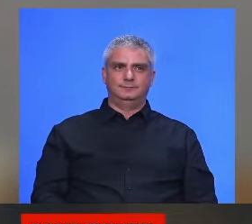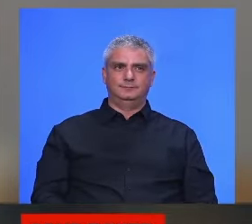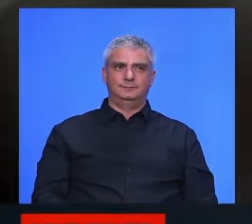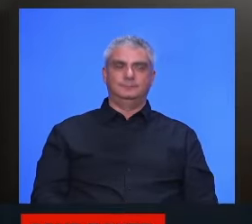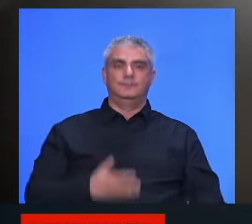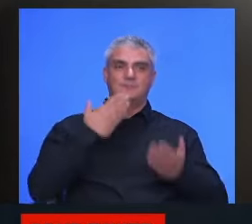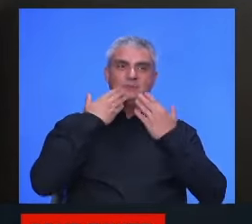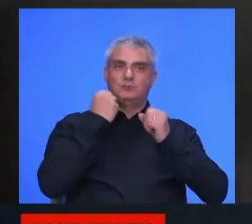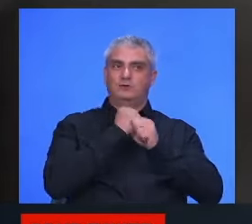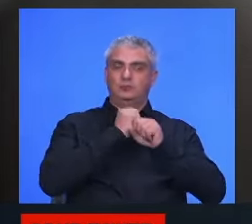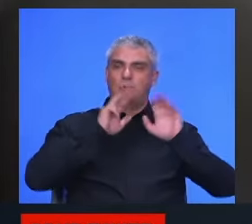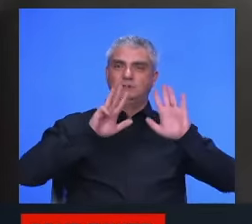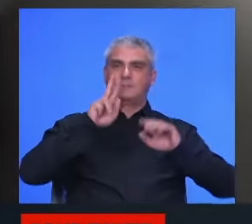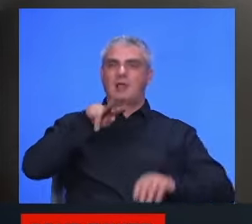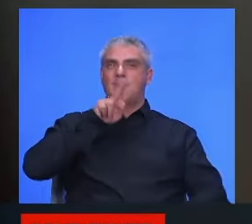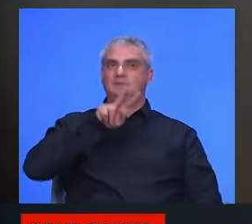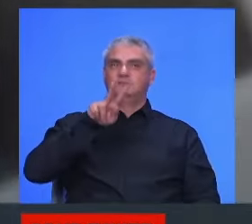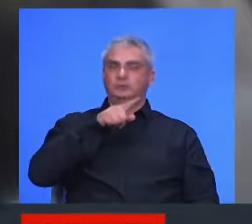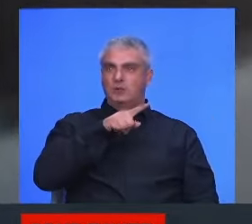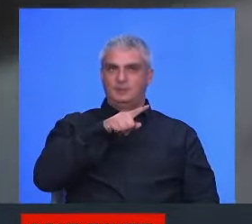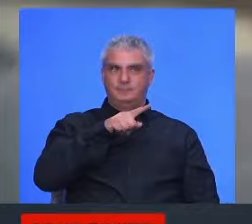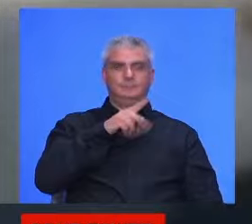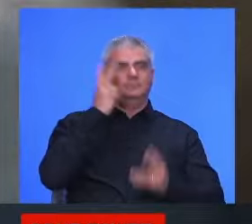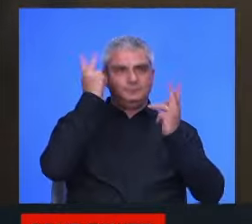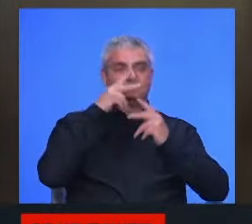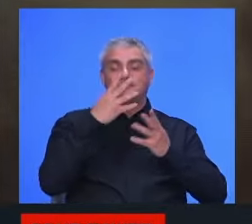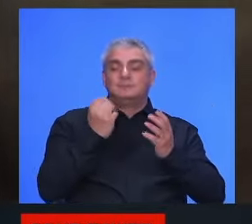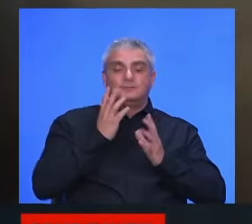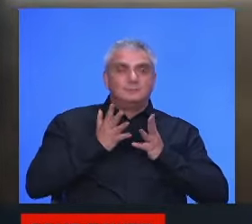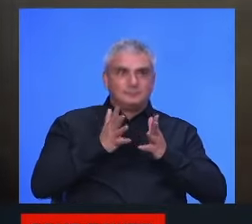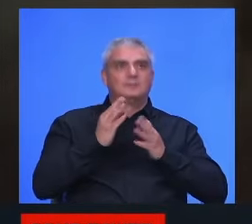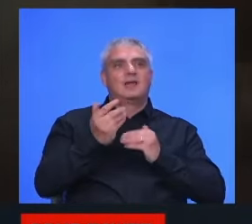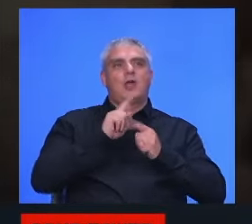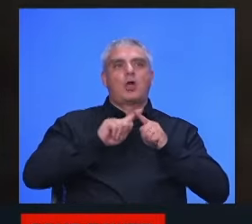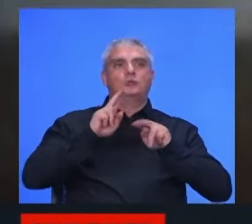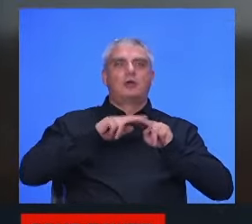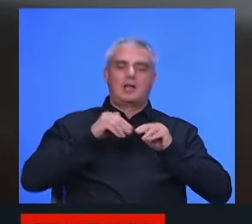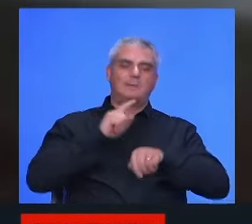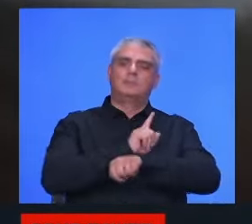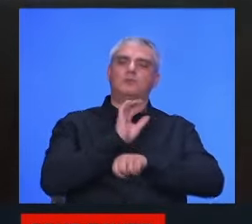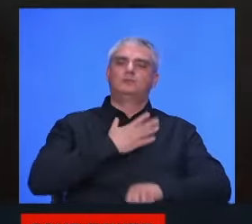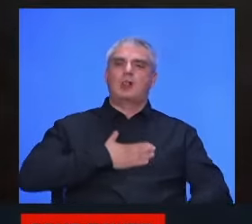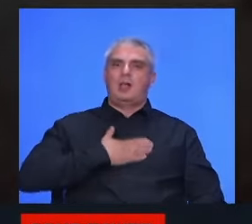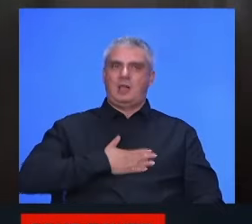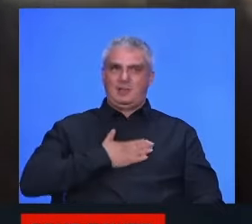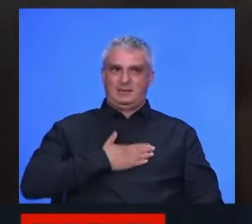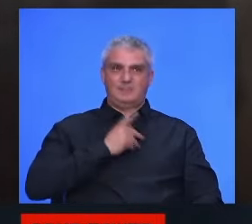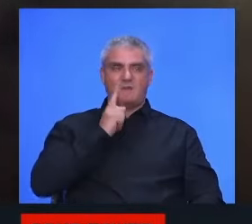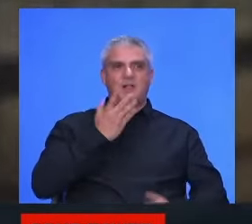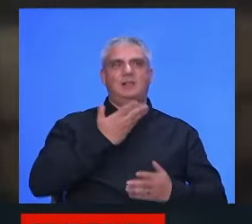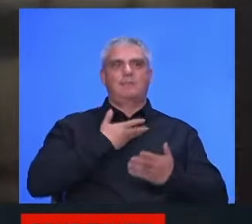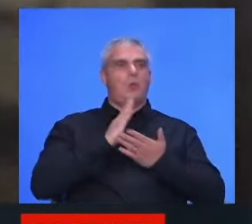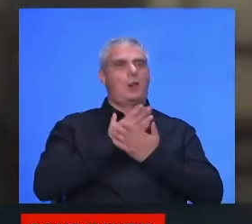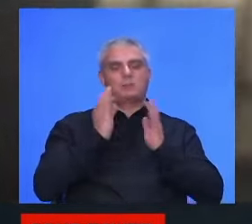בישיבה שנערכה בספטמבר 2022, סוכם שהמתקפה תצא לדרך חודש לאחר מכן במהלך החגים, אבל אז התקבלה